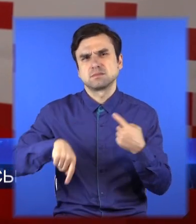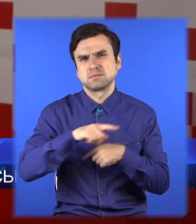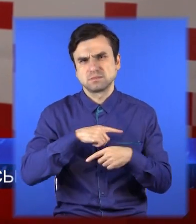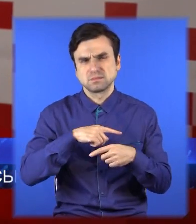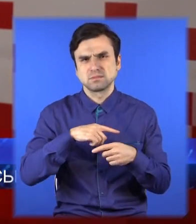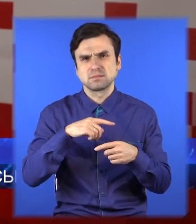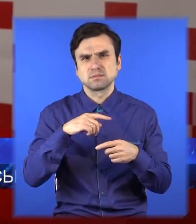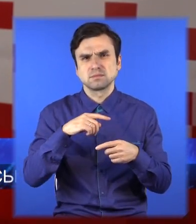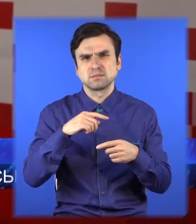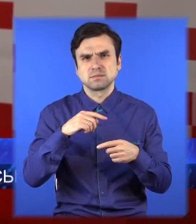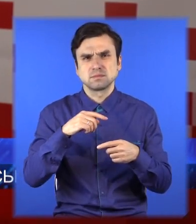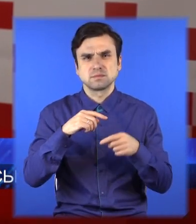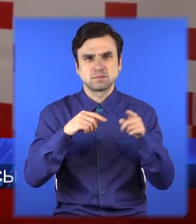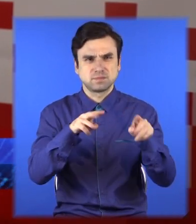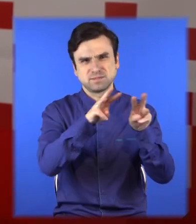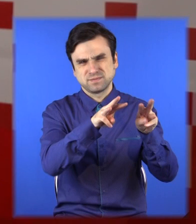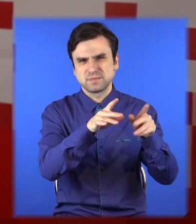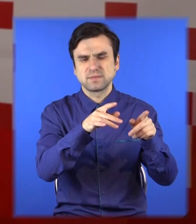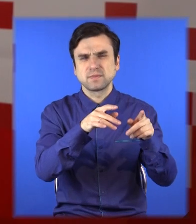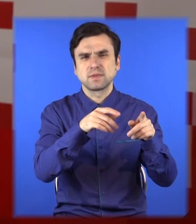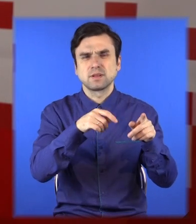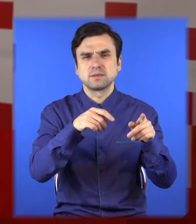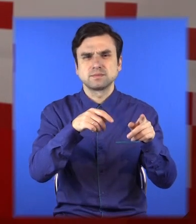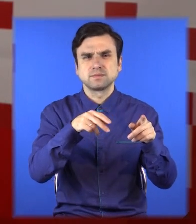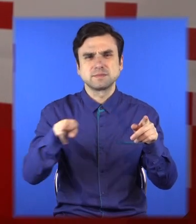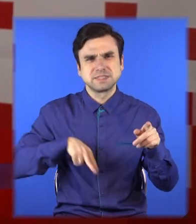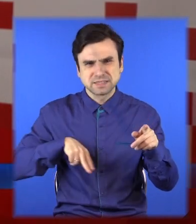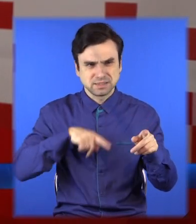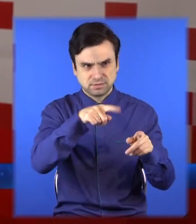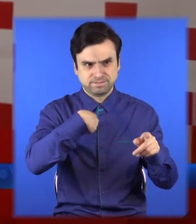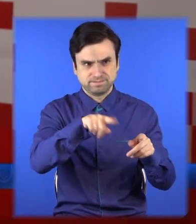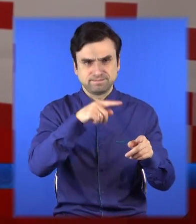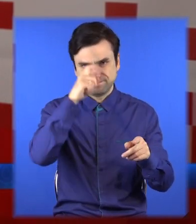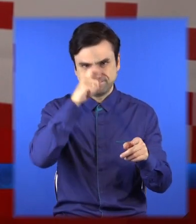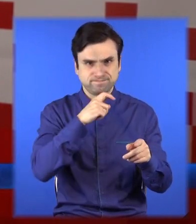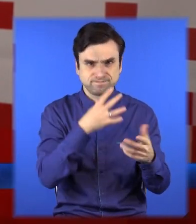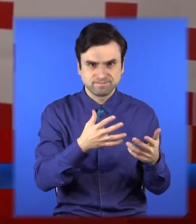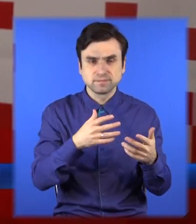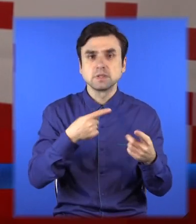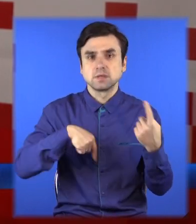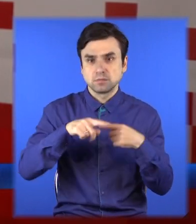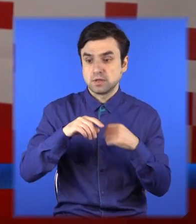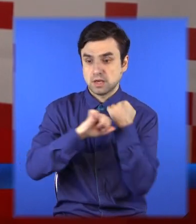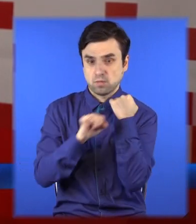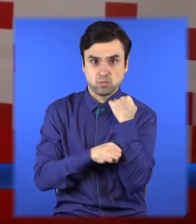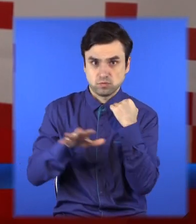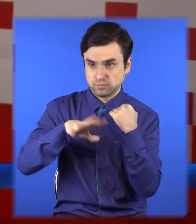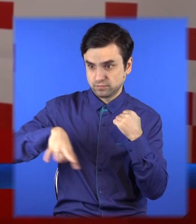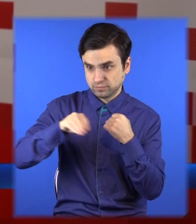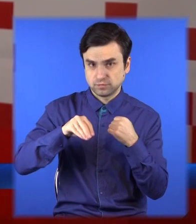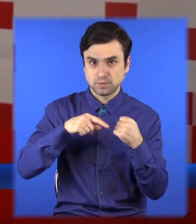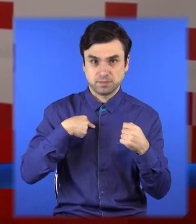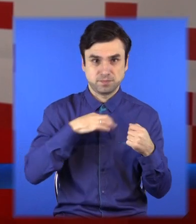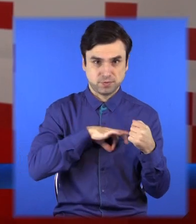непонимание с администрацией. Почему? Потому что как бы, мы поддерживаем работников наших, то есть законодательство, чтобы соблюдалось в отношении